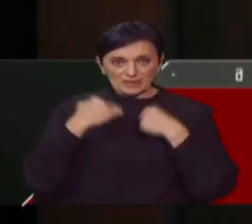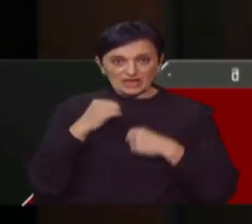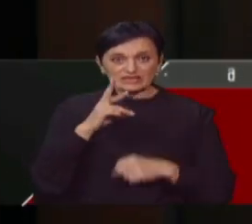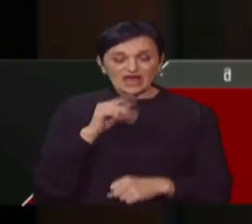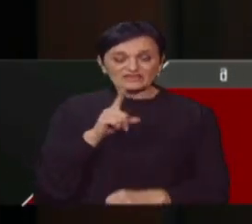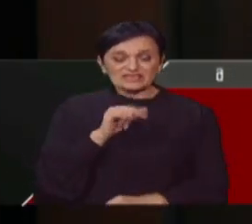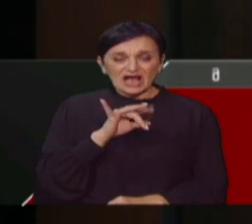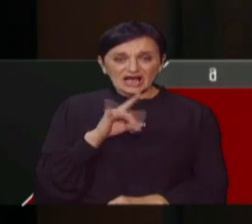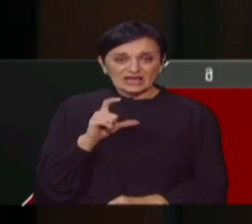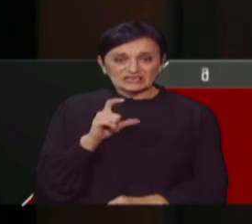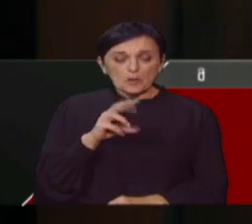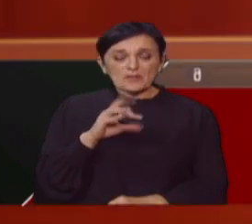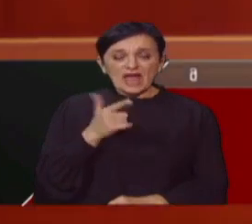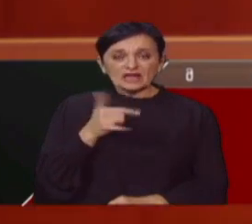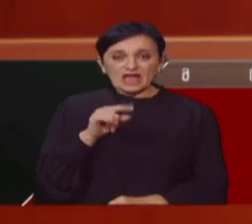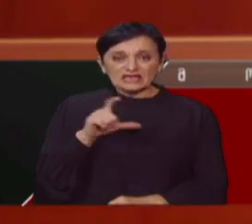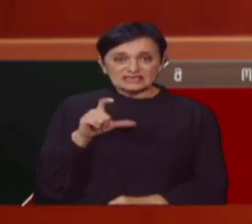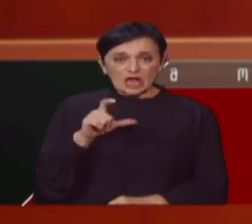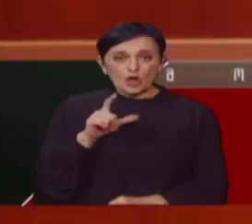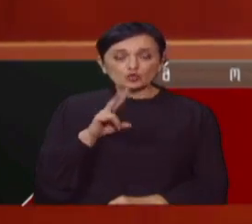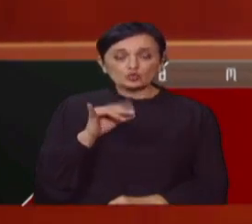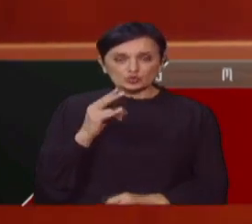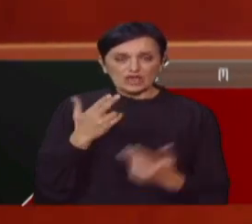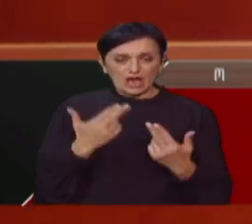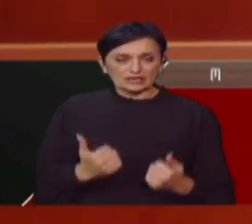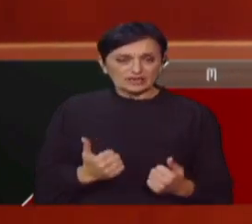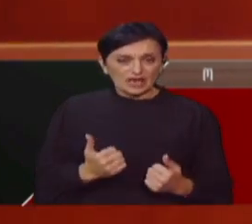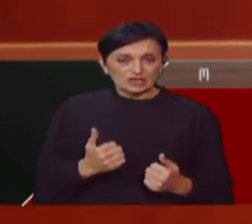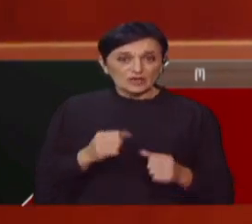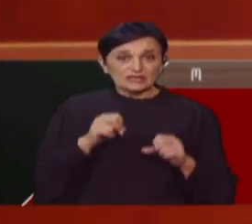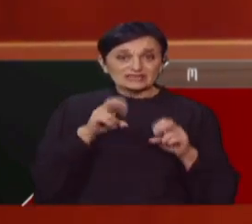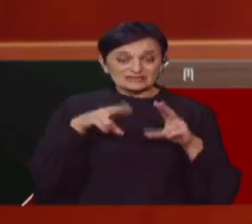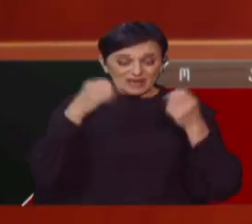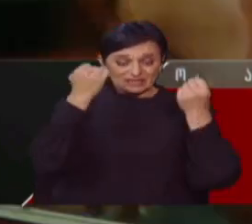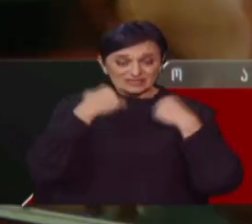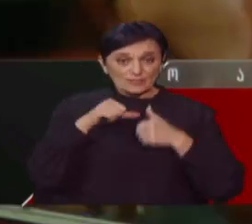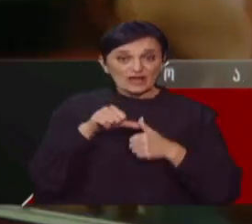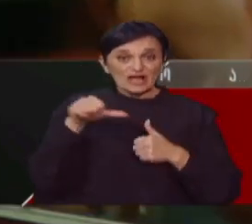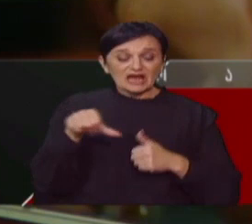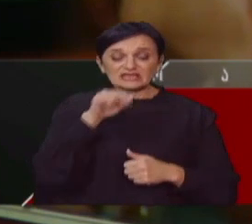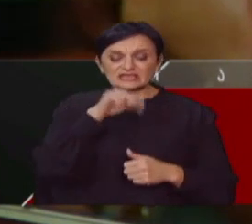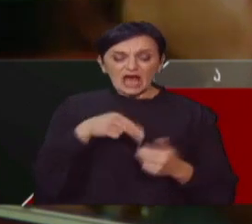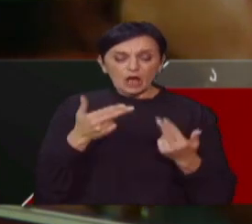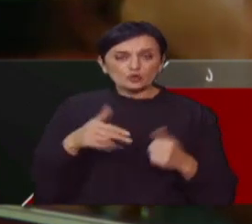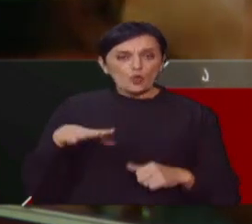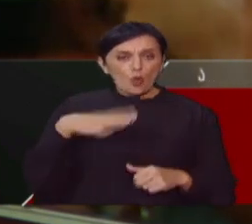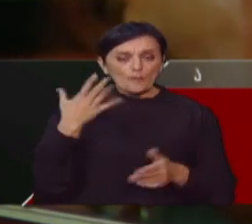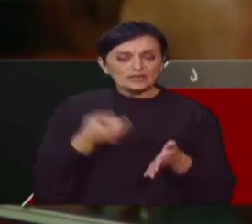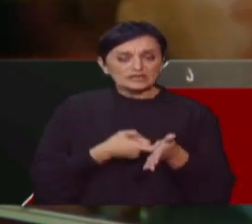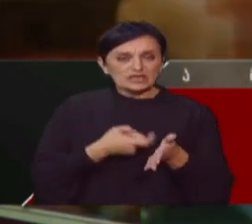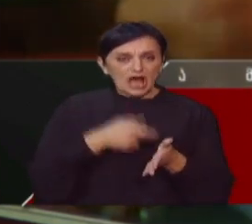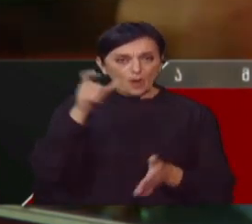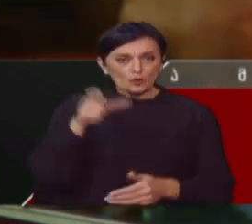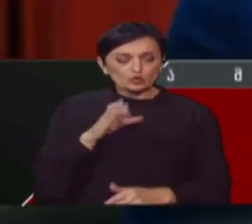დავით ზაქარაძემ, თემურ მგელაძემ და ზვიად ნურიძემ აღიარა. Სპეცრაზმელების გარდა დანაშაული აღიარა ყოფილმა